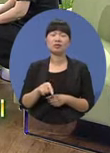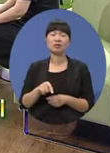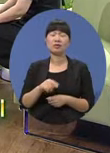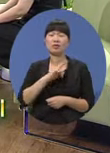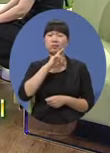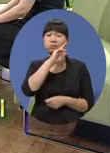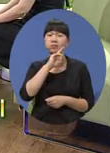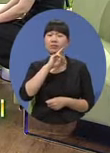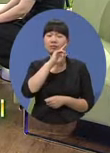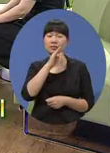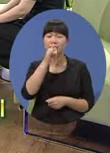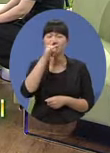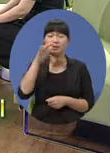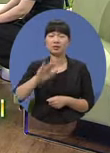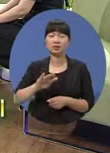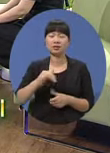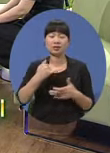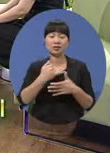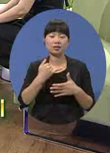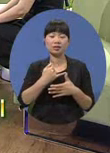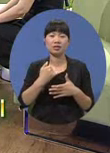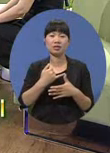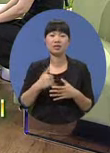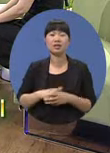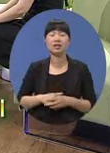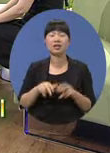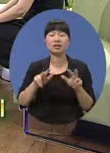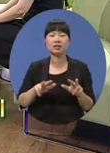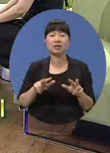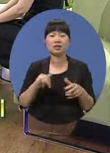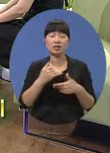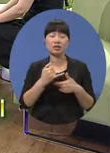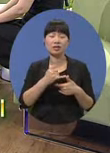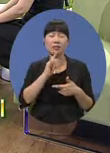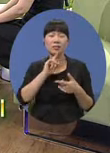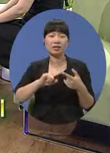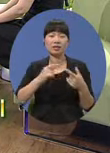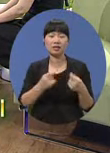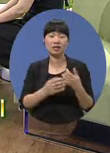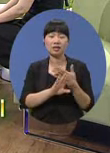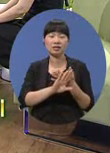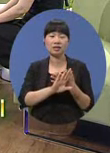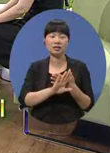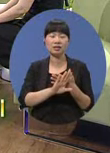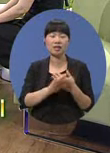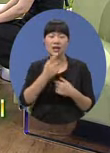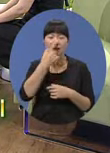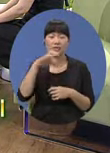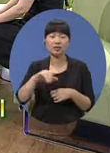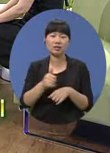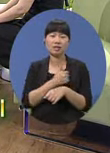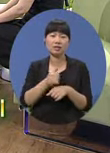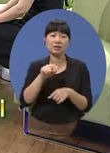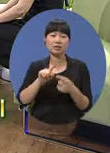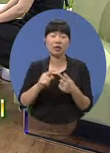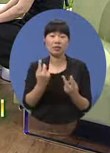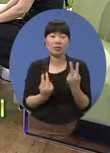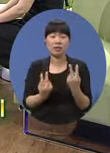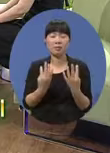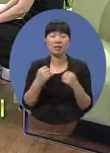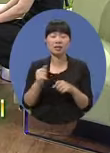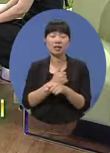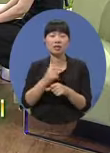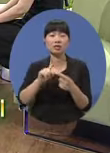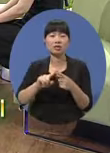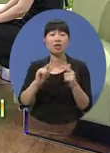그게 의문인데요. 서영이는 지금 서영도 말했듯이 다른 애들 학원 다니는 거에 비해서 많이 다니는